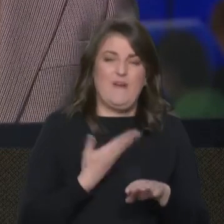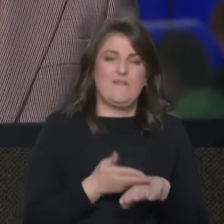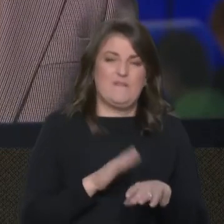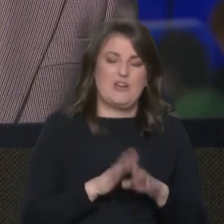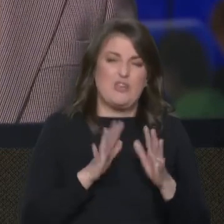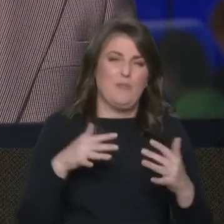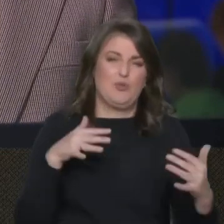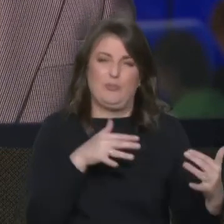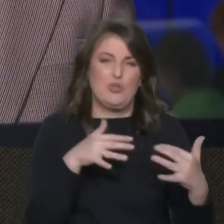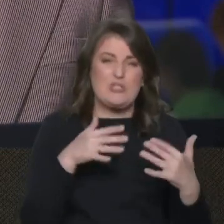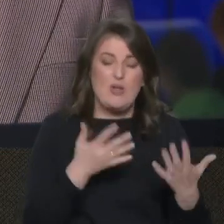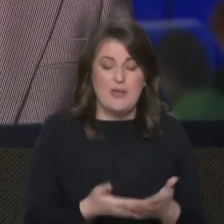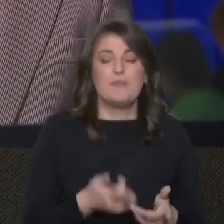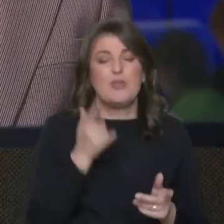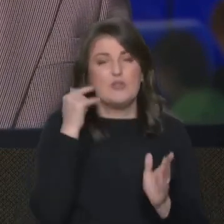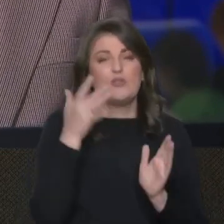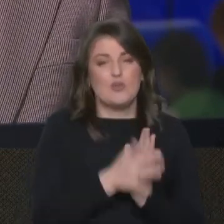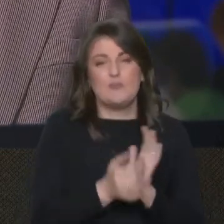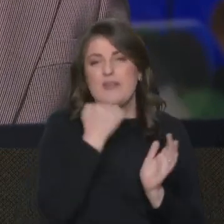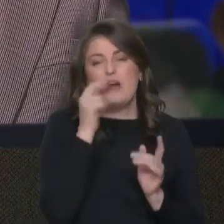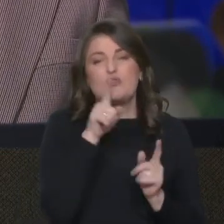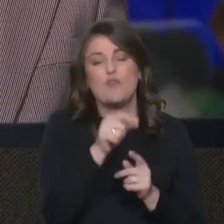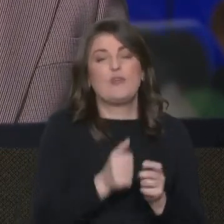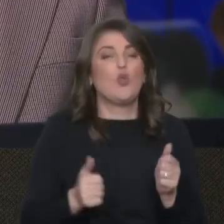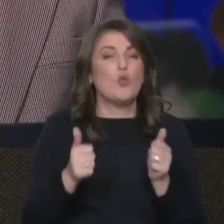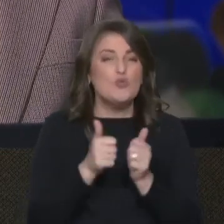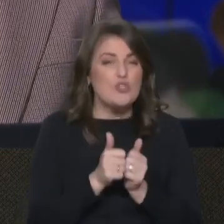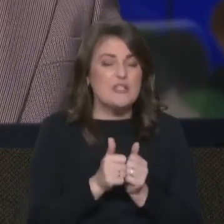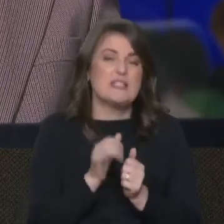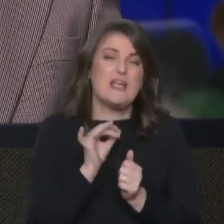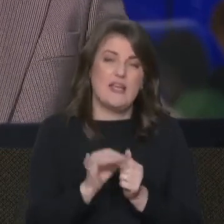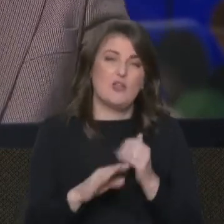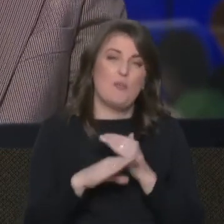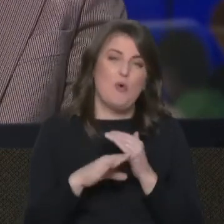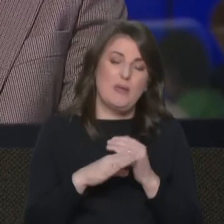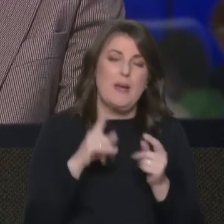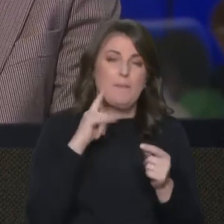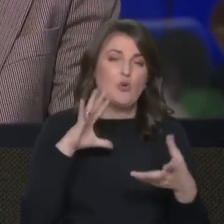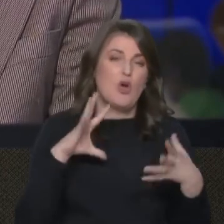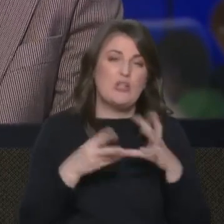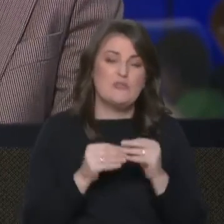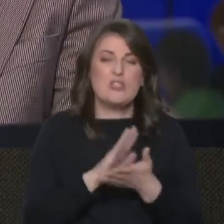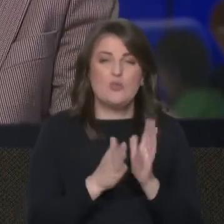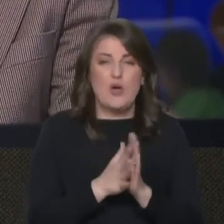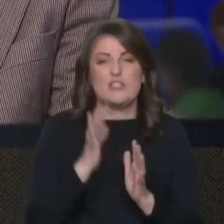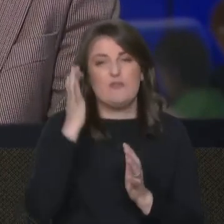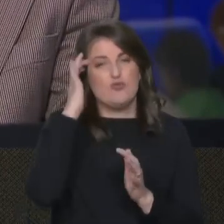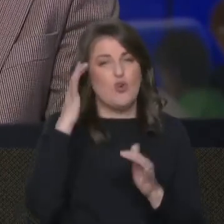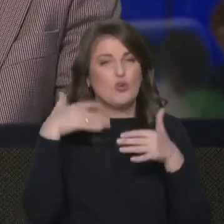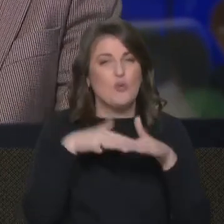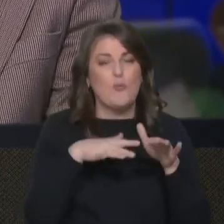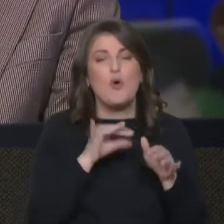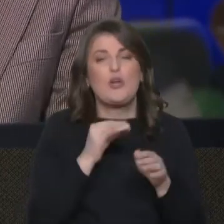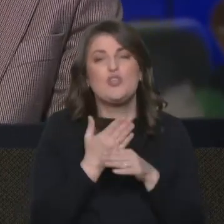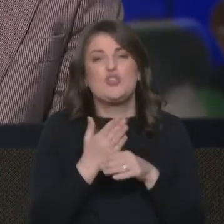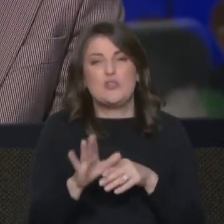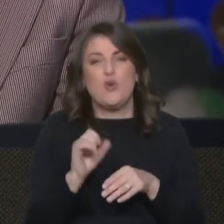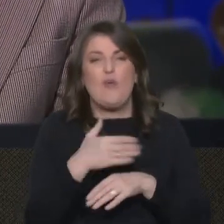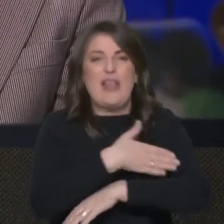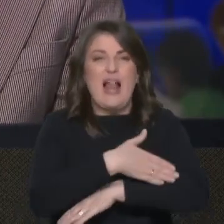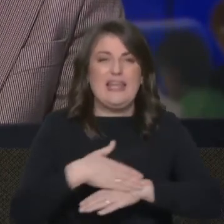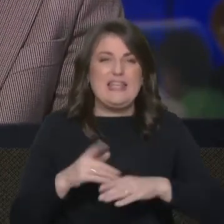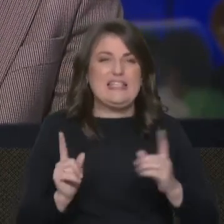Зрозуміло. Зрозуміло. Дякую вам, Павло, за те, що долучилися і допомогли проаналізувати ситуацію і в Чорному морі, і частково на